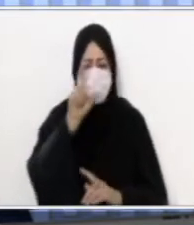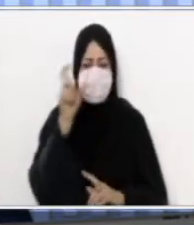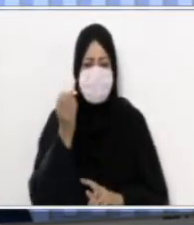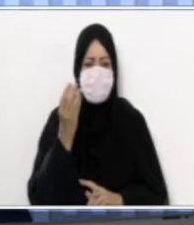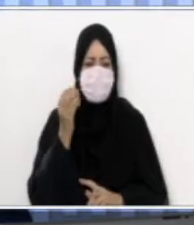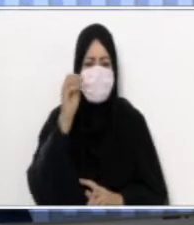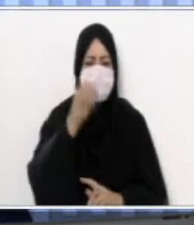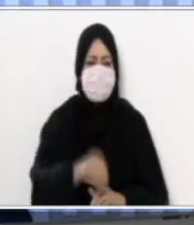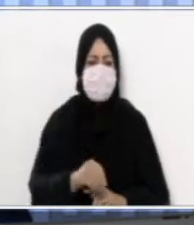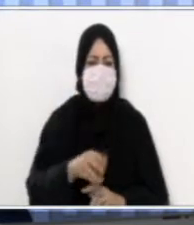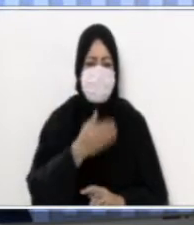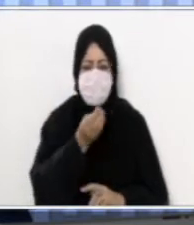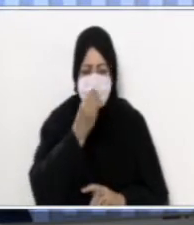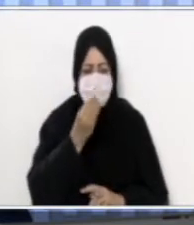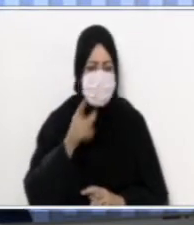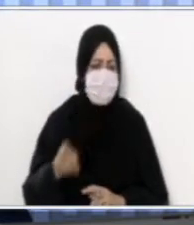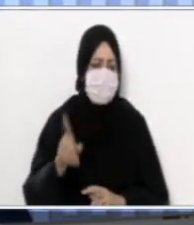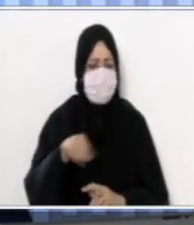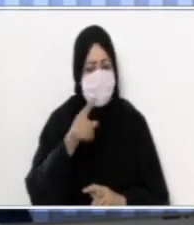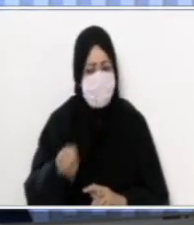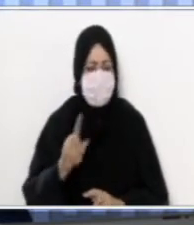واضح إن شاء الله.